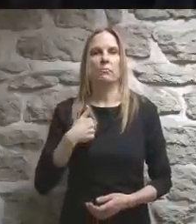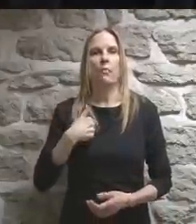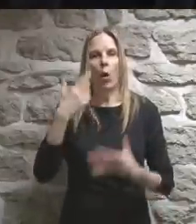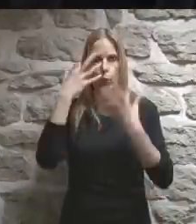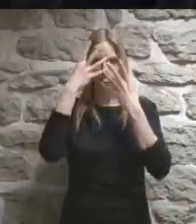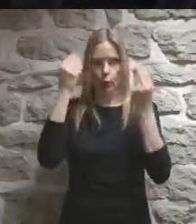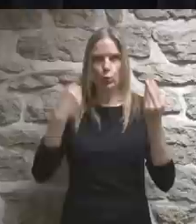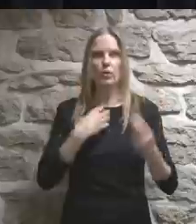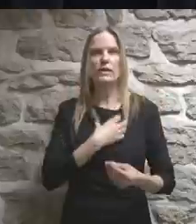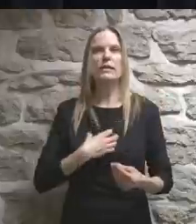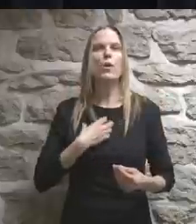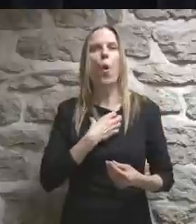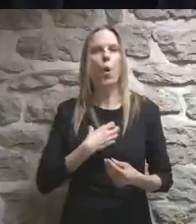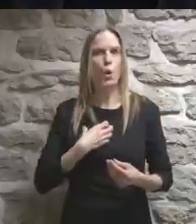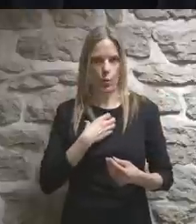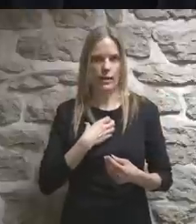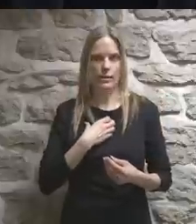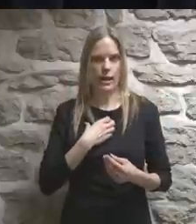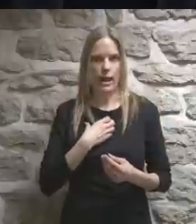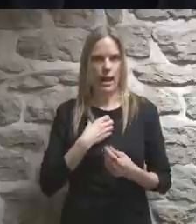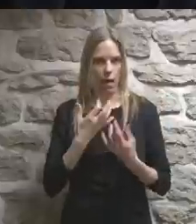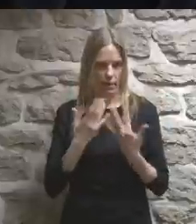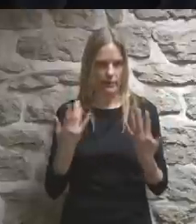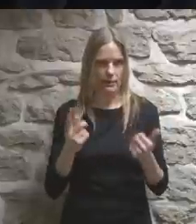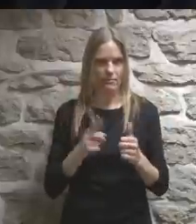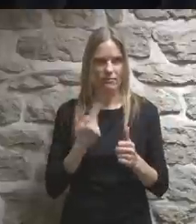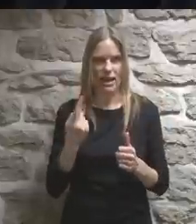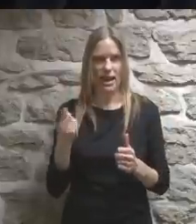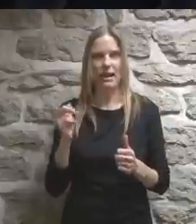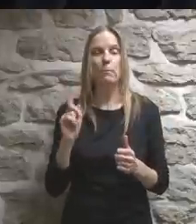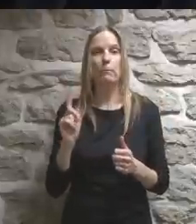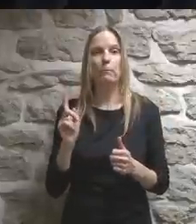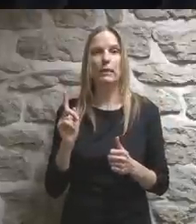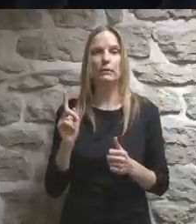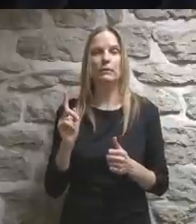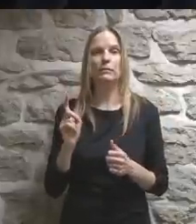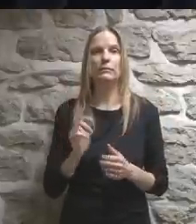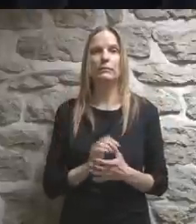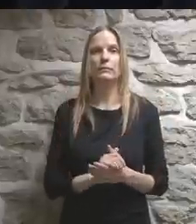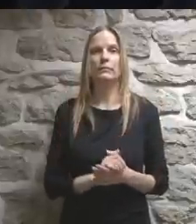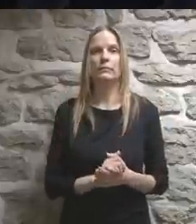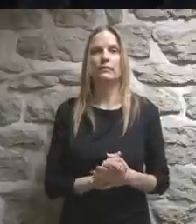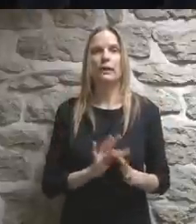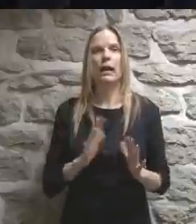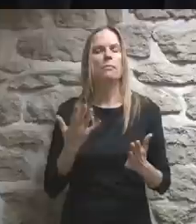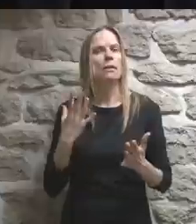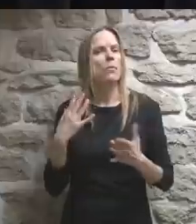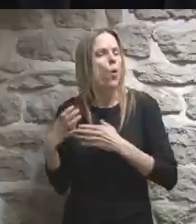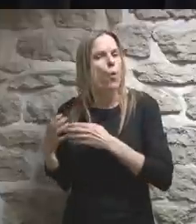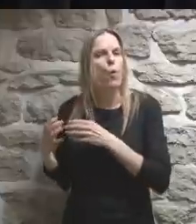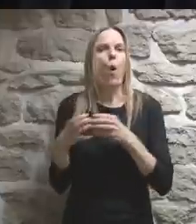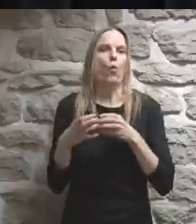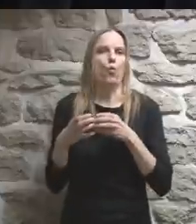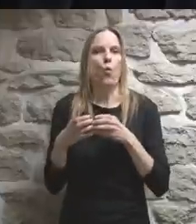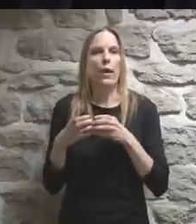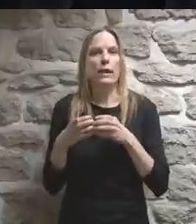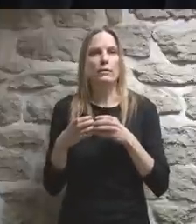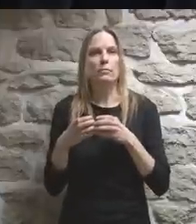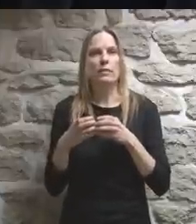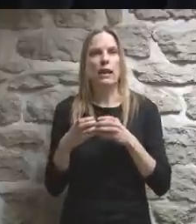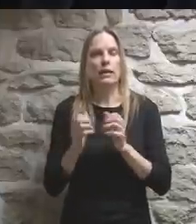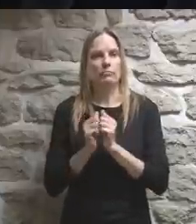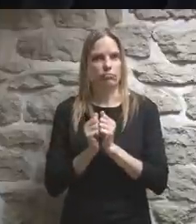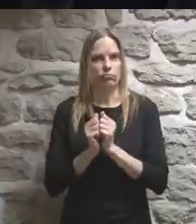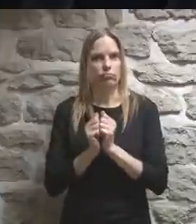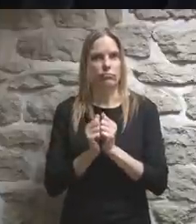ühe olulise asja veel ära ja see on see, et rääkides kokkuhoidmisest, siis tõesti eile, kui see rünnak